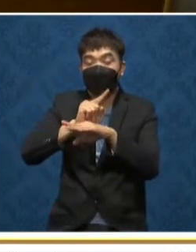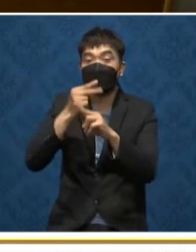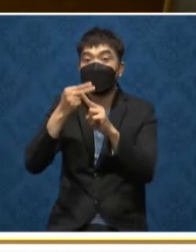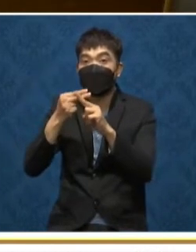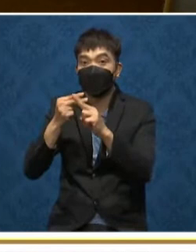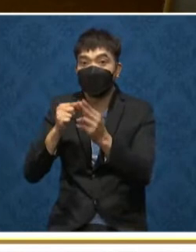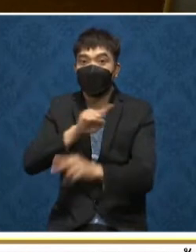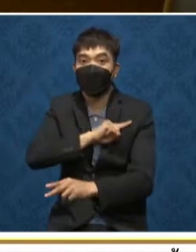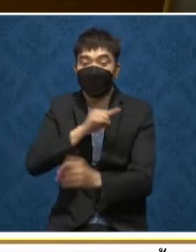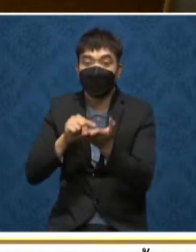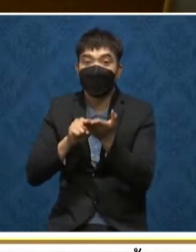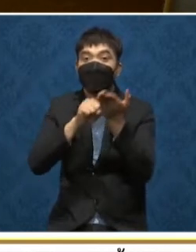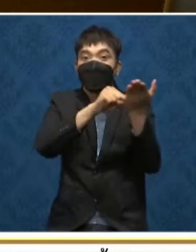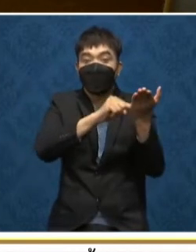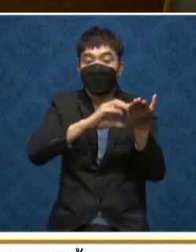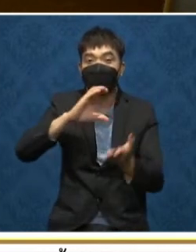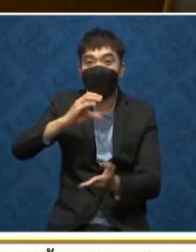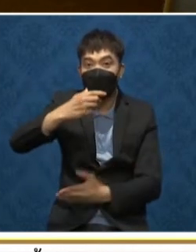ครับ